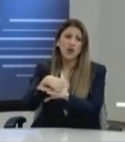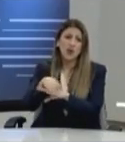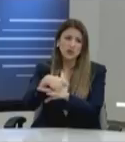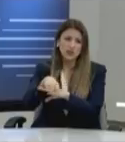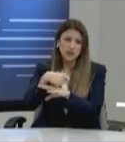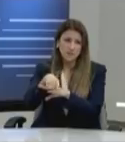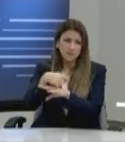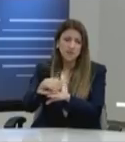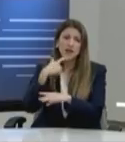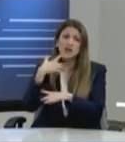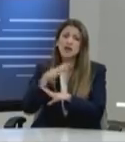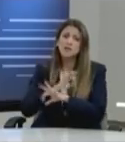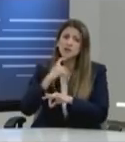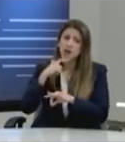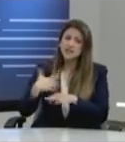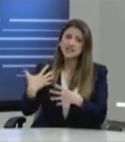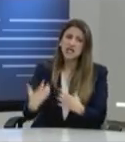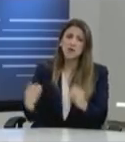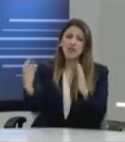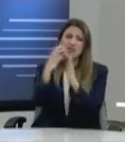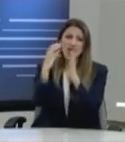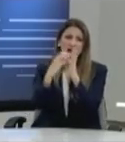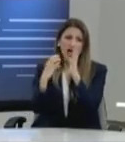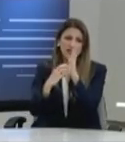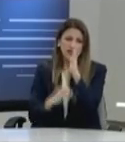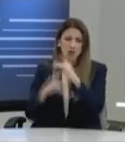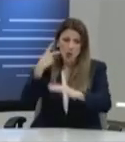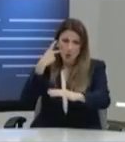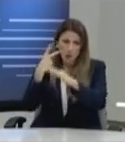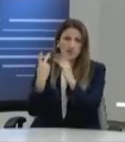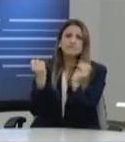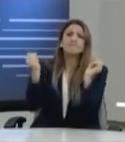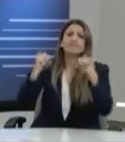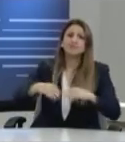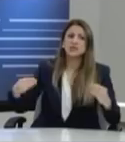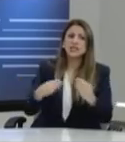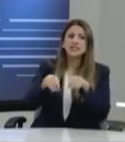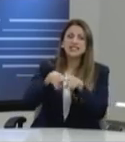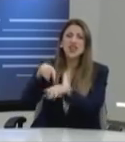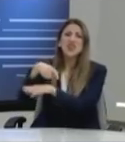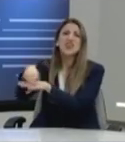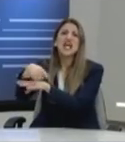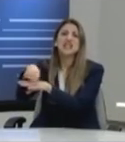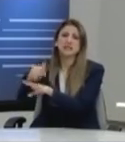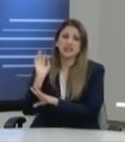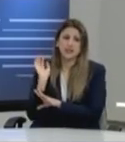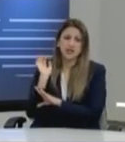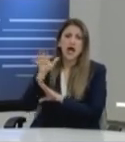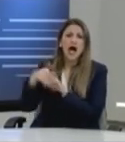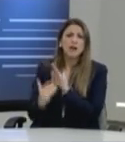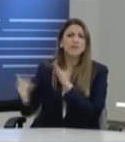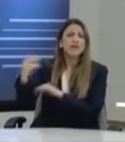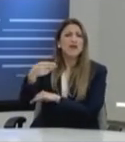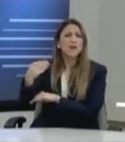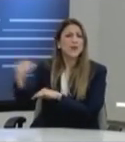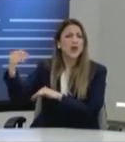αυτά να προσλαμβάνετε. Εμείς έχουμε διάταξη που προβλέπουμε ασυμβίβαστο για δικαστές. Και να μην έρχεται η κυρία Θάνου μια